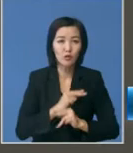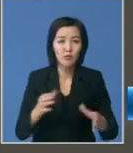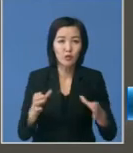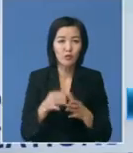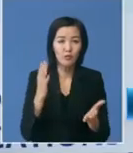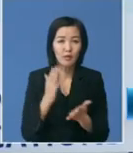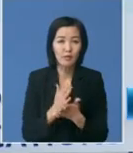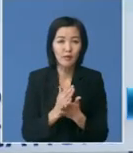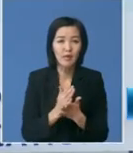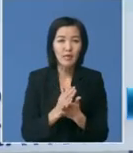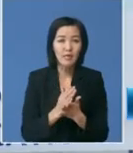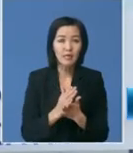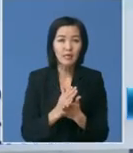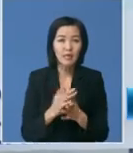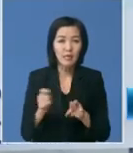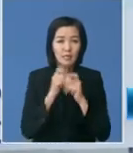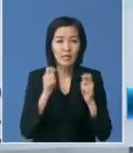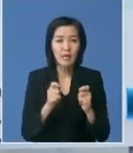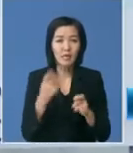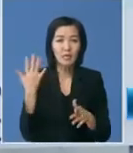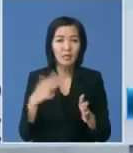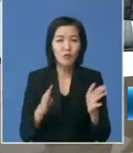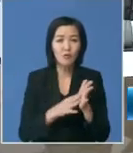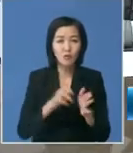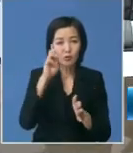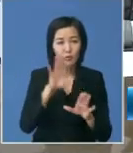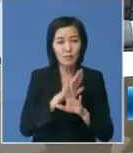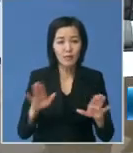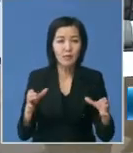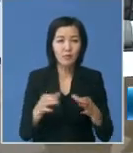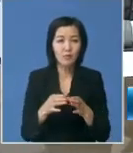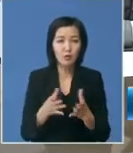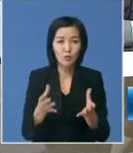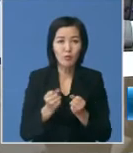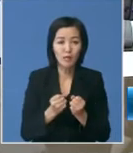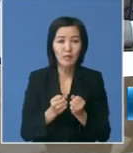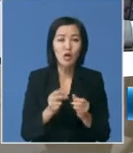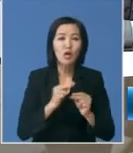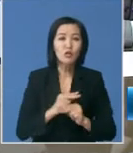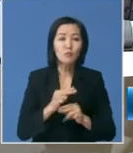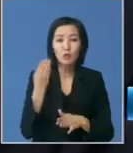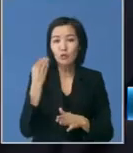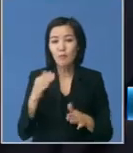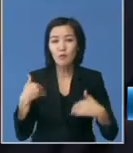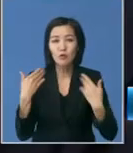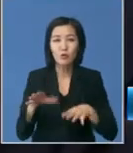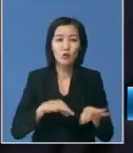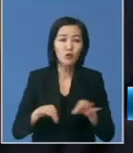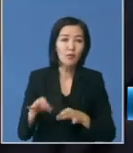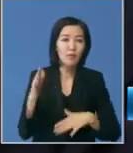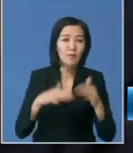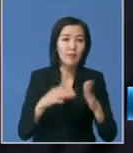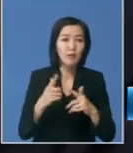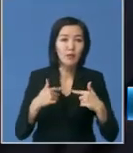бар. Дәл сондай сияқыны еліміздегі 59 үкіметтік емес ұйым еленіп отыр. Олардың жұмыс істеу сапасы мен ұсынған жобаларын білікті